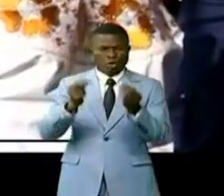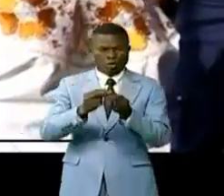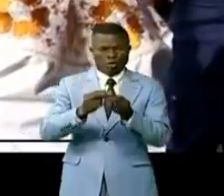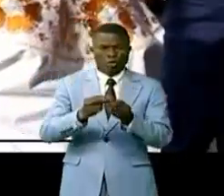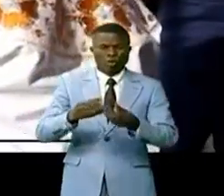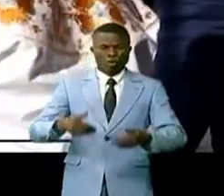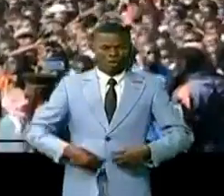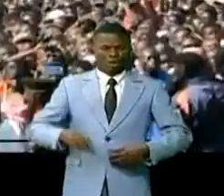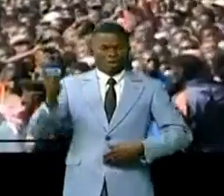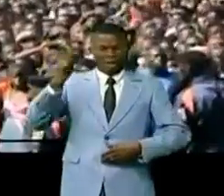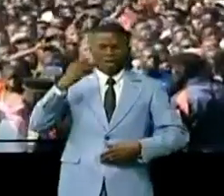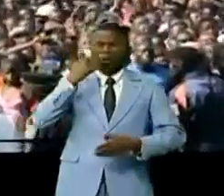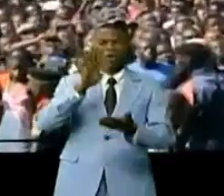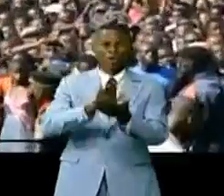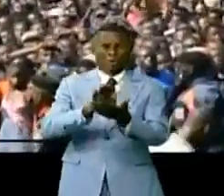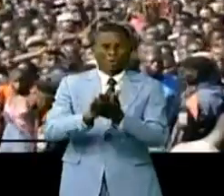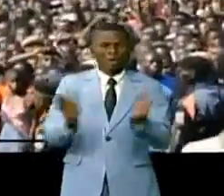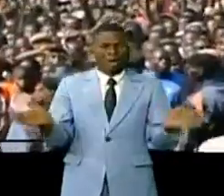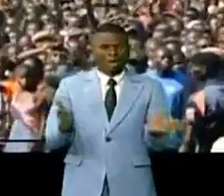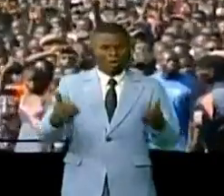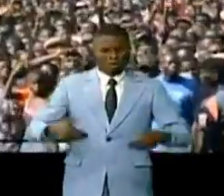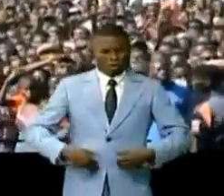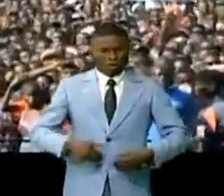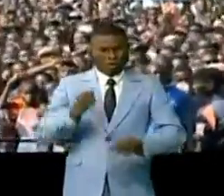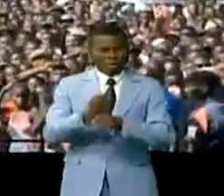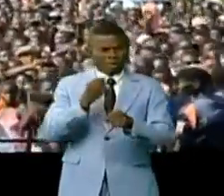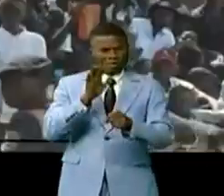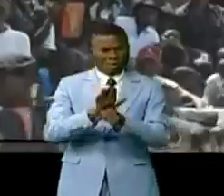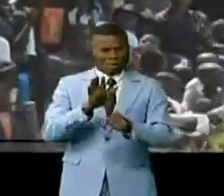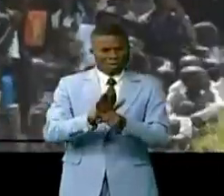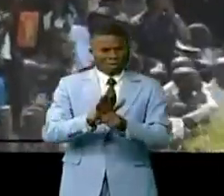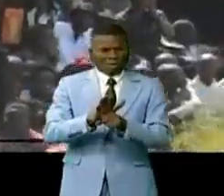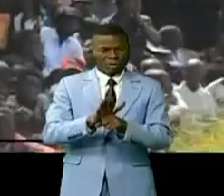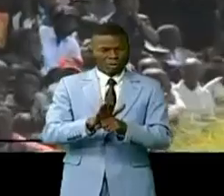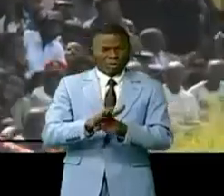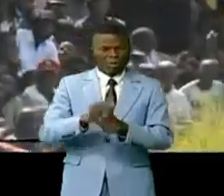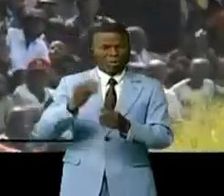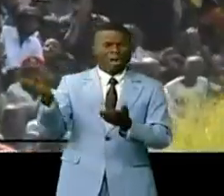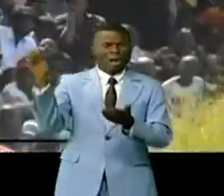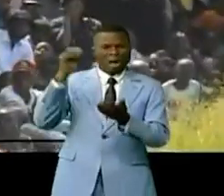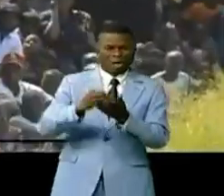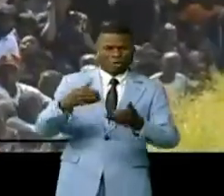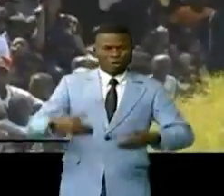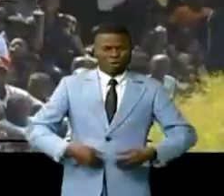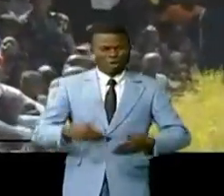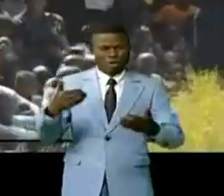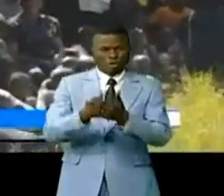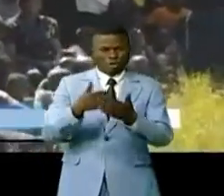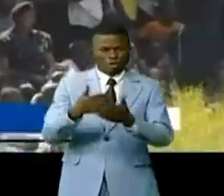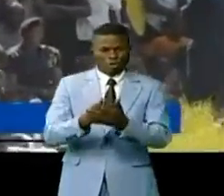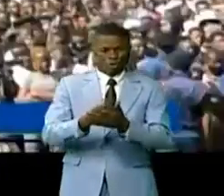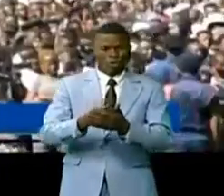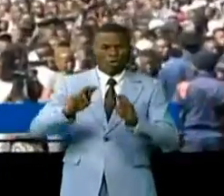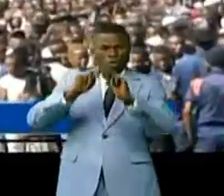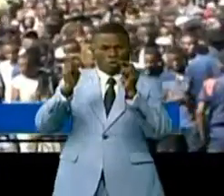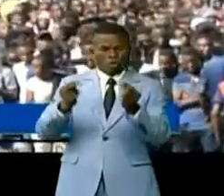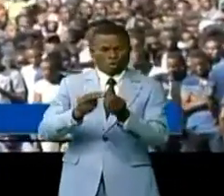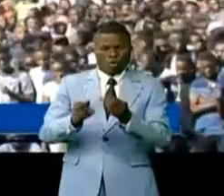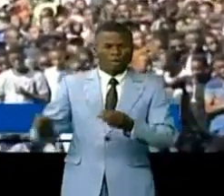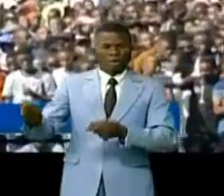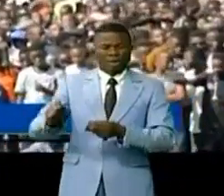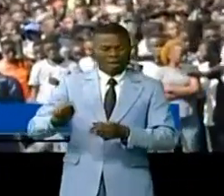Kikwit. Elle leur a encouragé à travailler davantage en recrutant de nouveaux combattants afin que cette partie du territoire